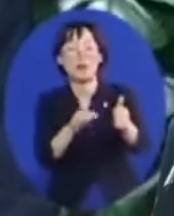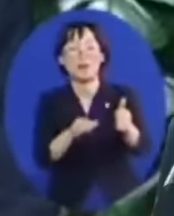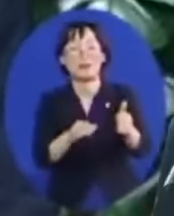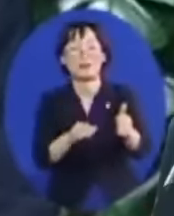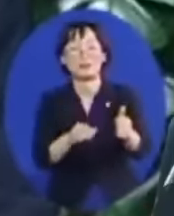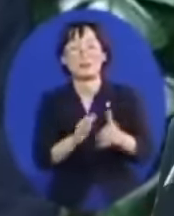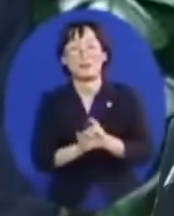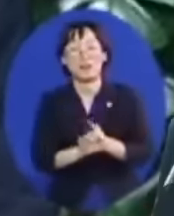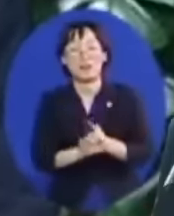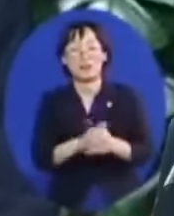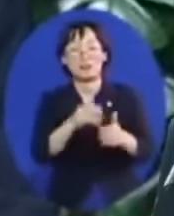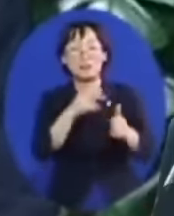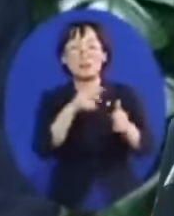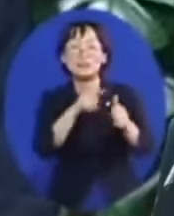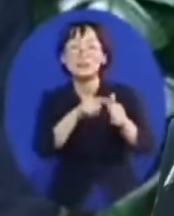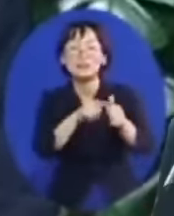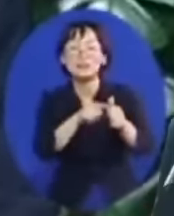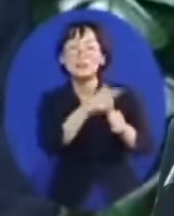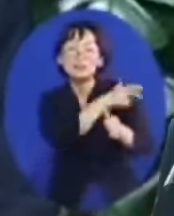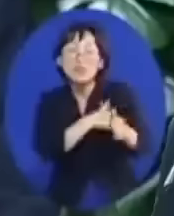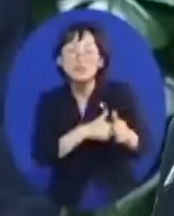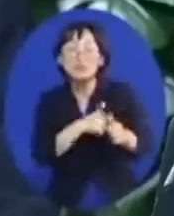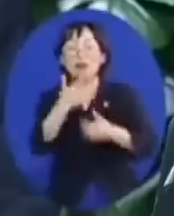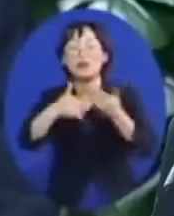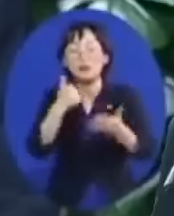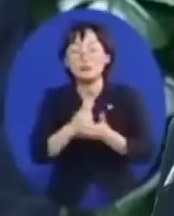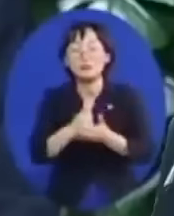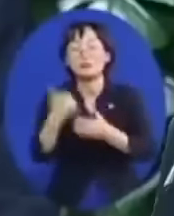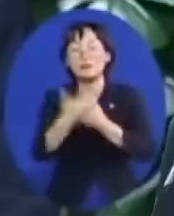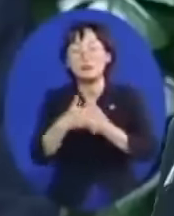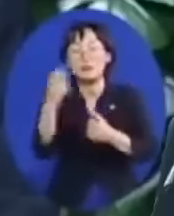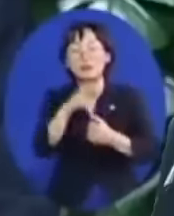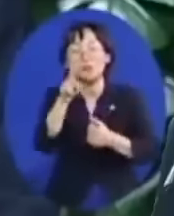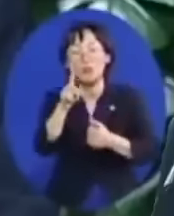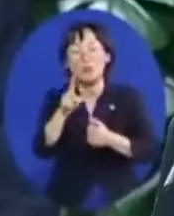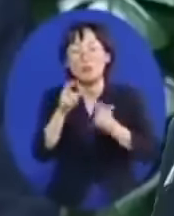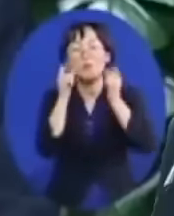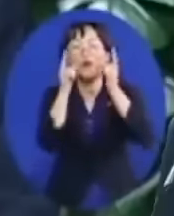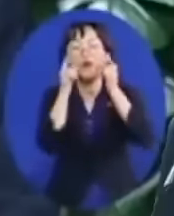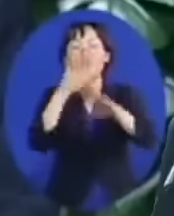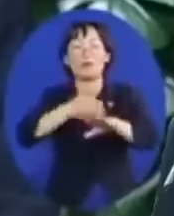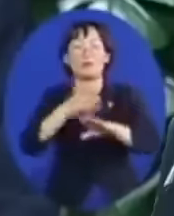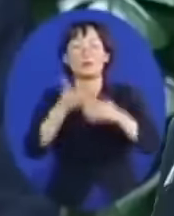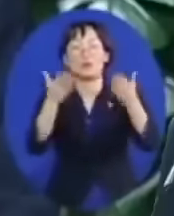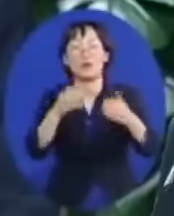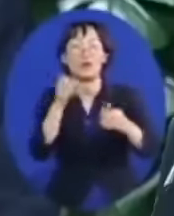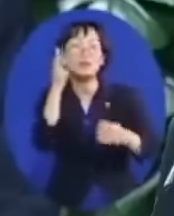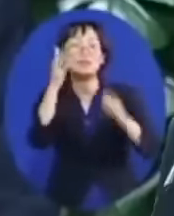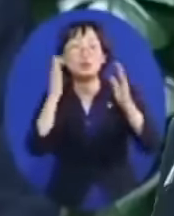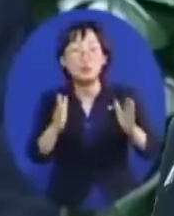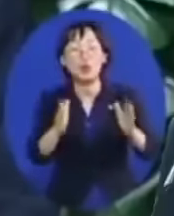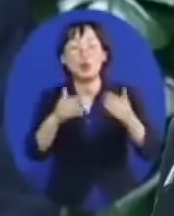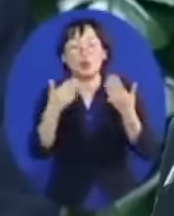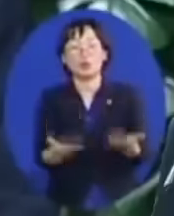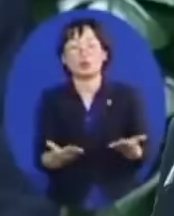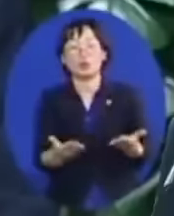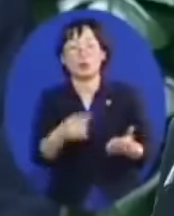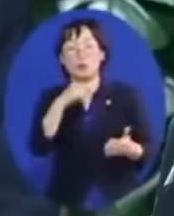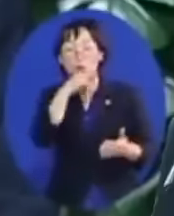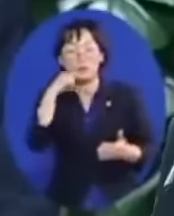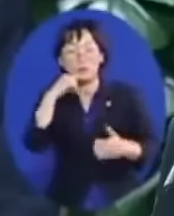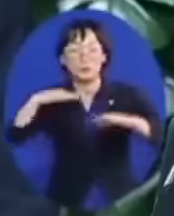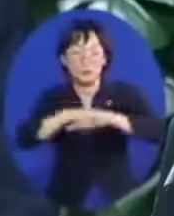자신을 죽음의 위험에서 건져주신 하나님의 은혜를 다시 한번 깨닫고 감사했습니다. 그리고 3개월 동안 쉬면서 혈액을 맑게